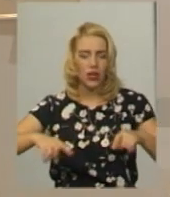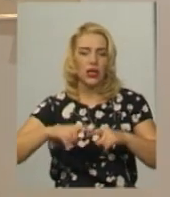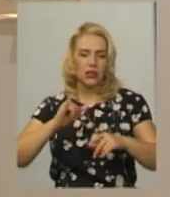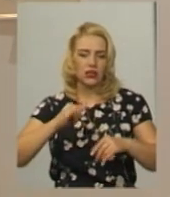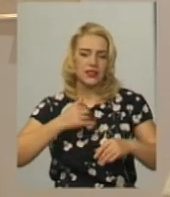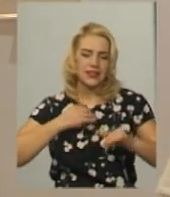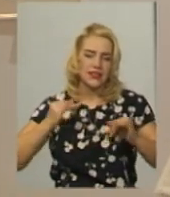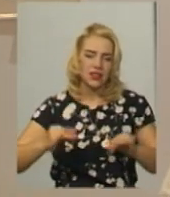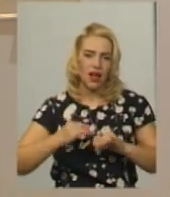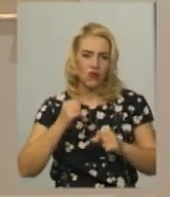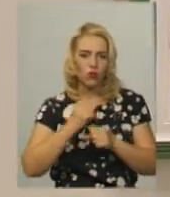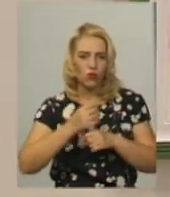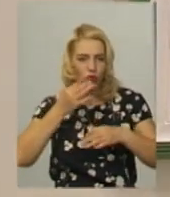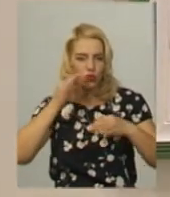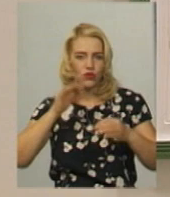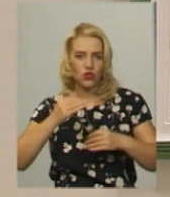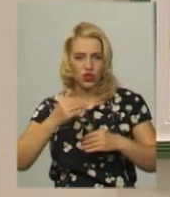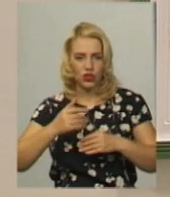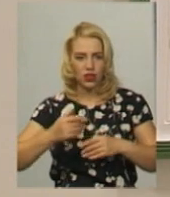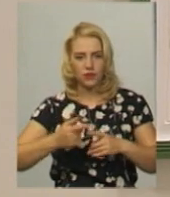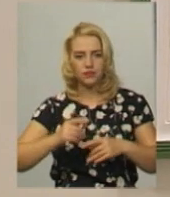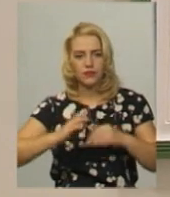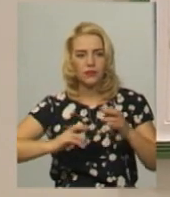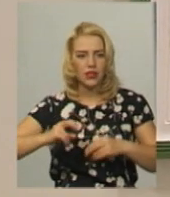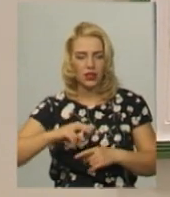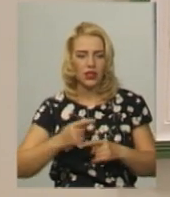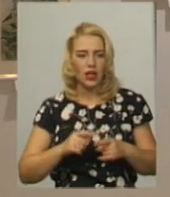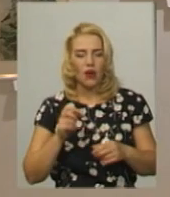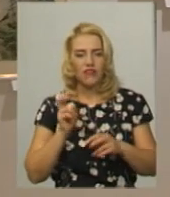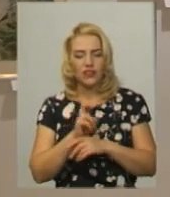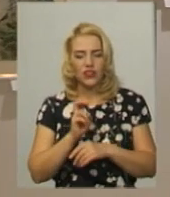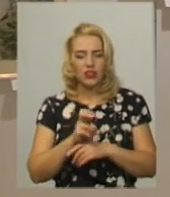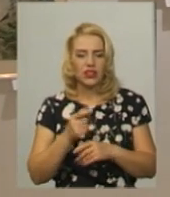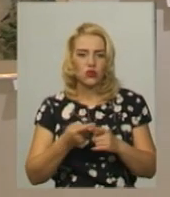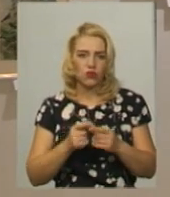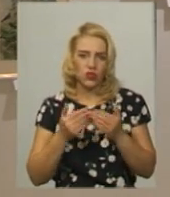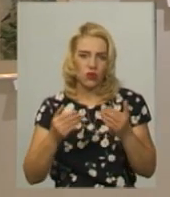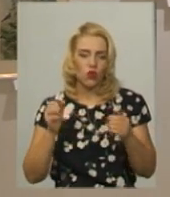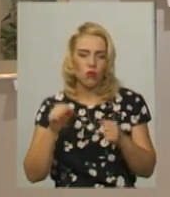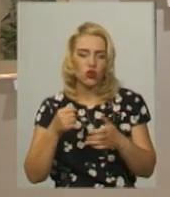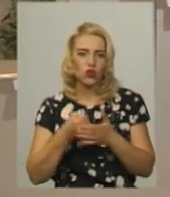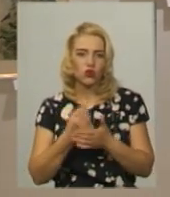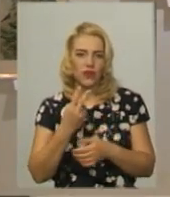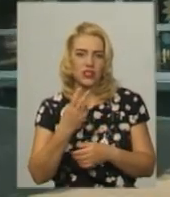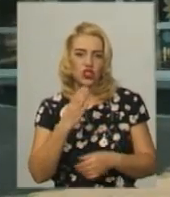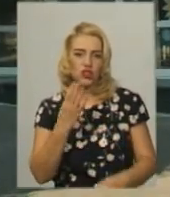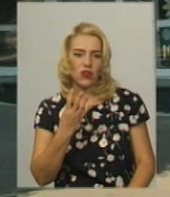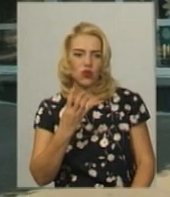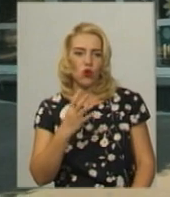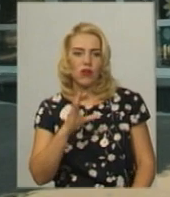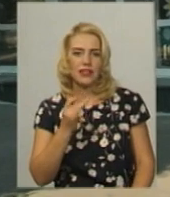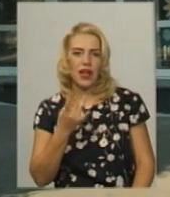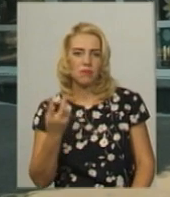вже досвідчені архітектор. Відвідувати виставку можна до 24 серпня. Андрій Гюманий, Володимир Зайчаковський, новини на